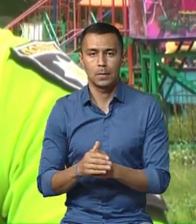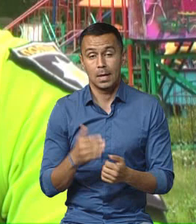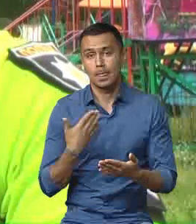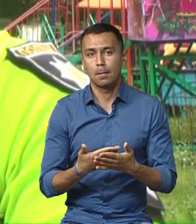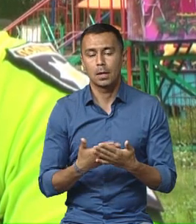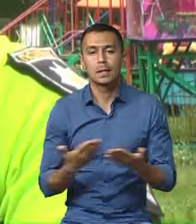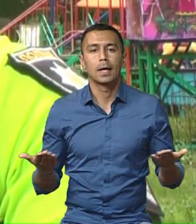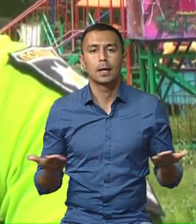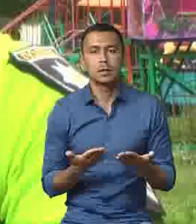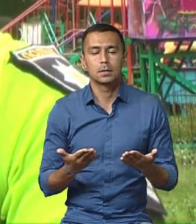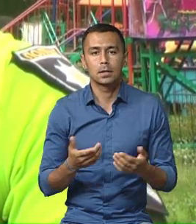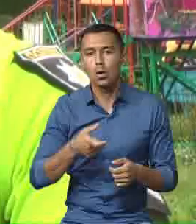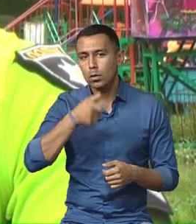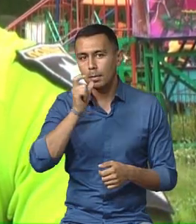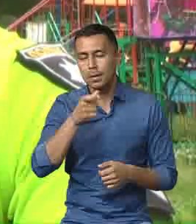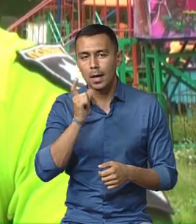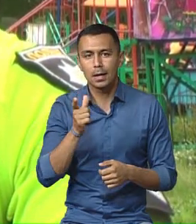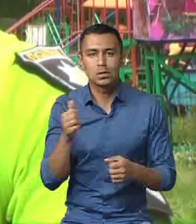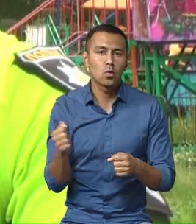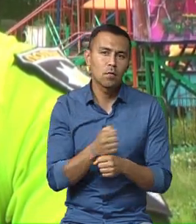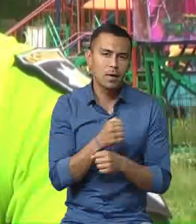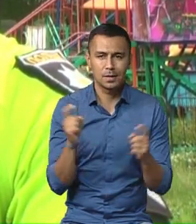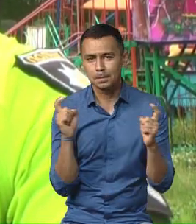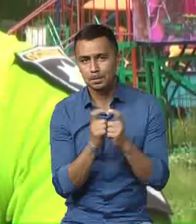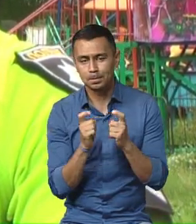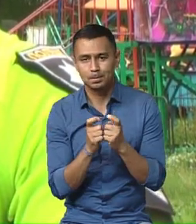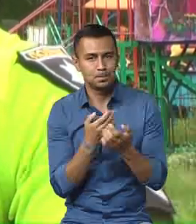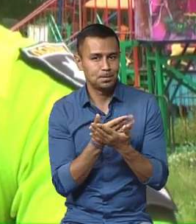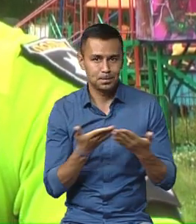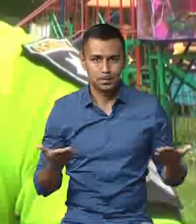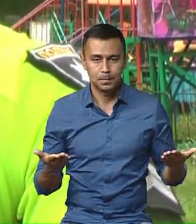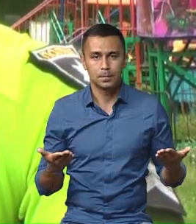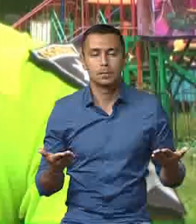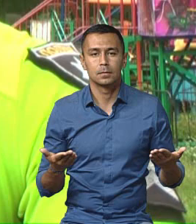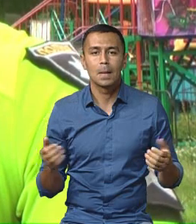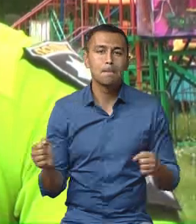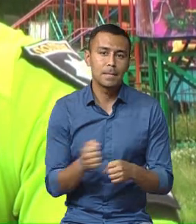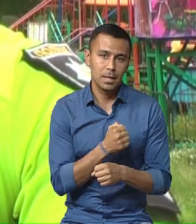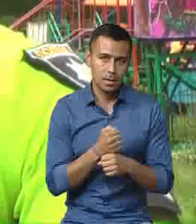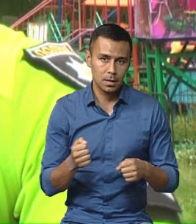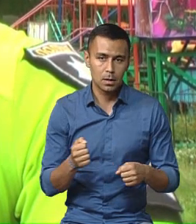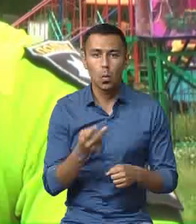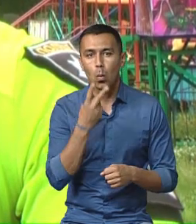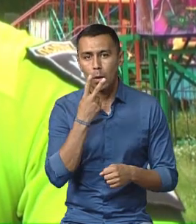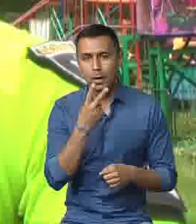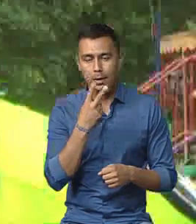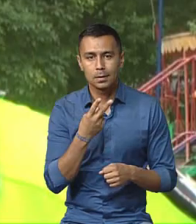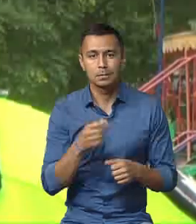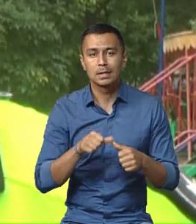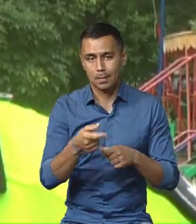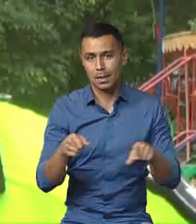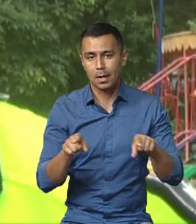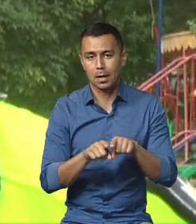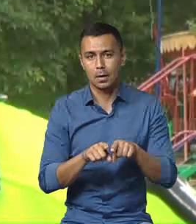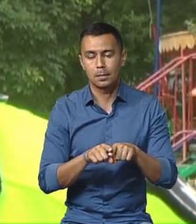Наприклад, якесь розпиття, якісь конфлікти, якісь сутички, бійки, куріння, саме таке.